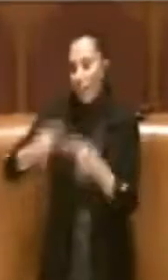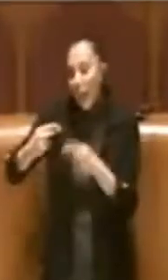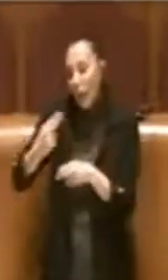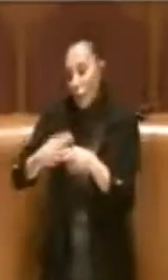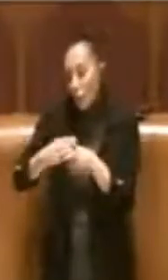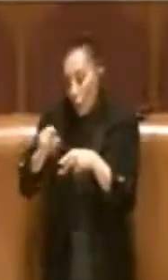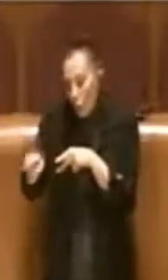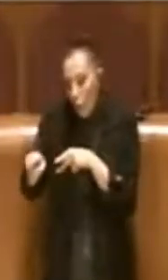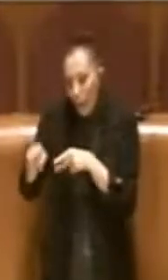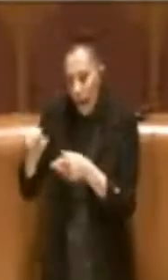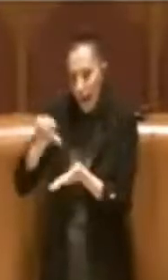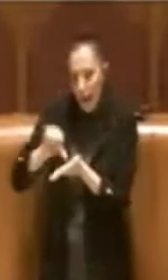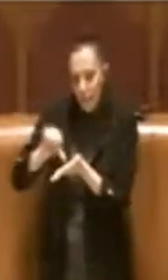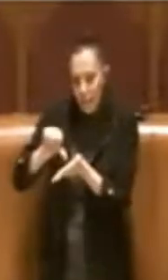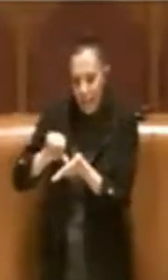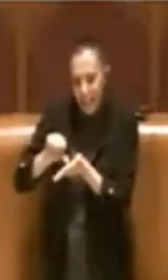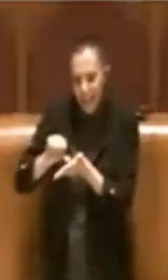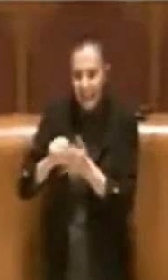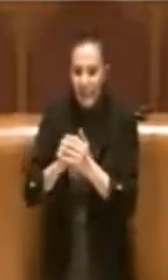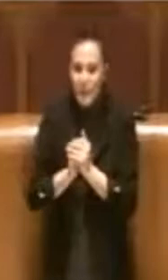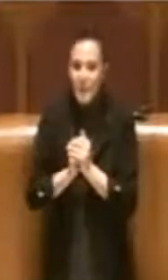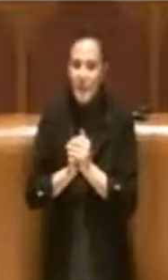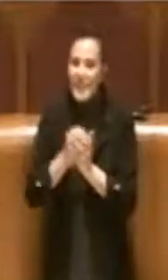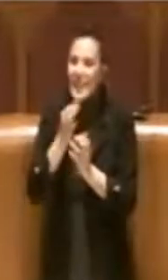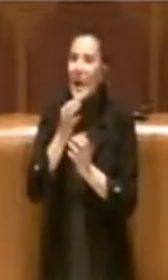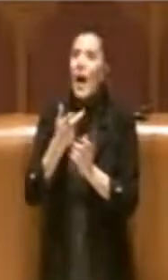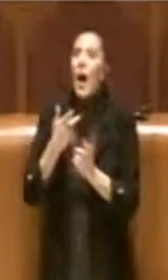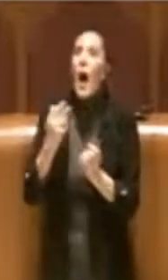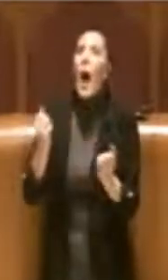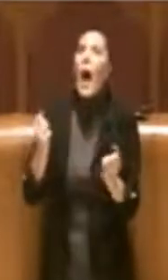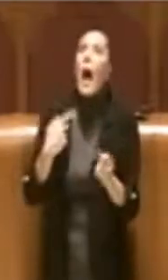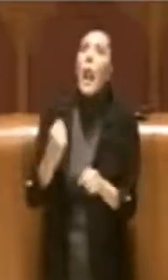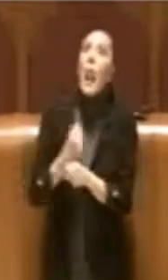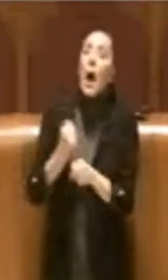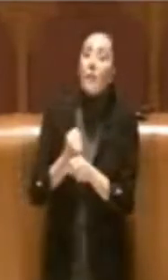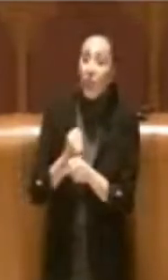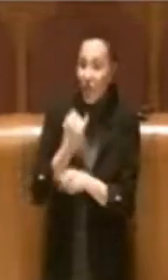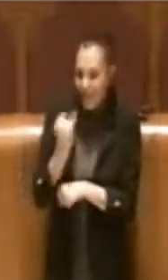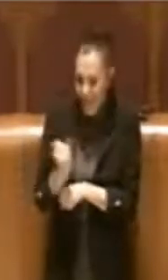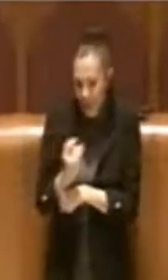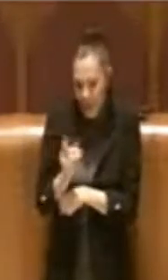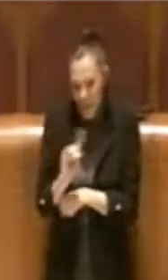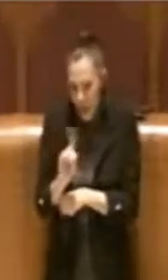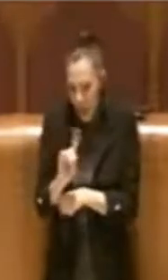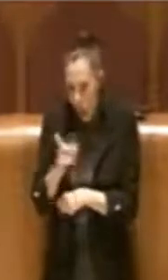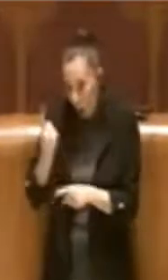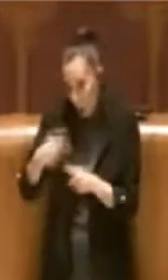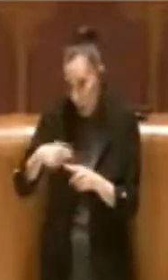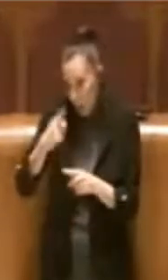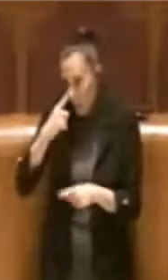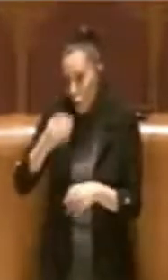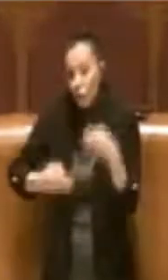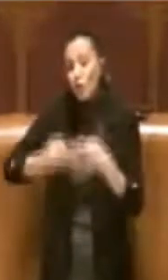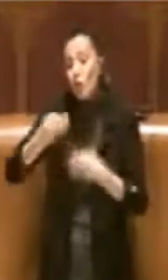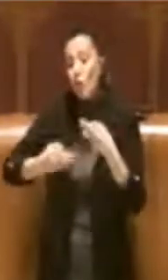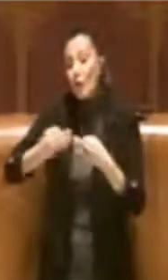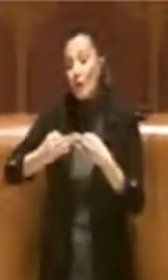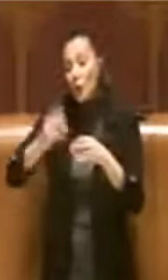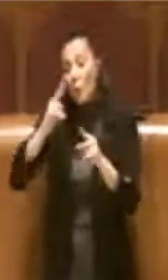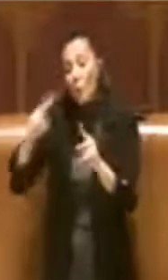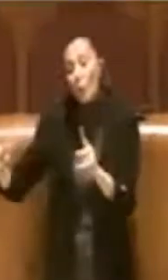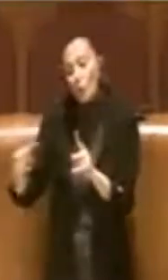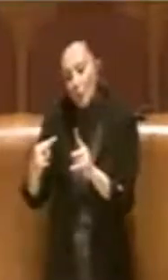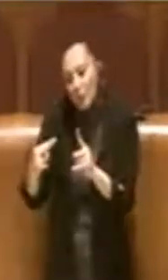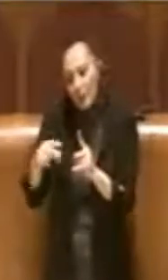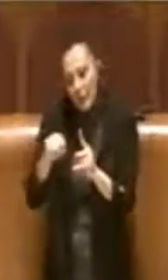Capitale dall'altra. Quindi sicuramente non è un'attività semplice, anche perché dal punto di vista giuridico, insomma, la gestione commissariale, anche